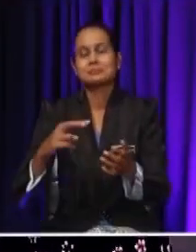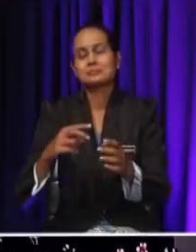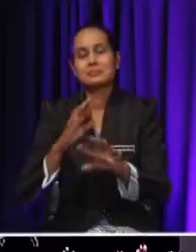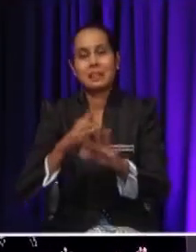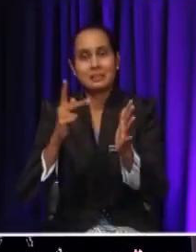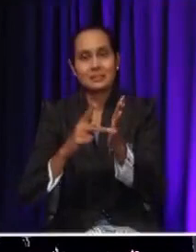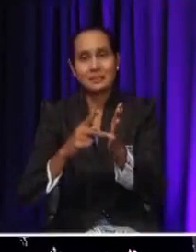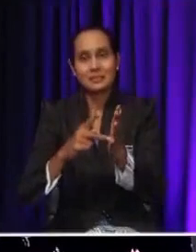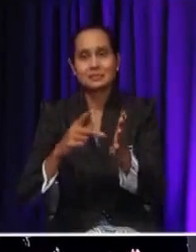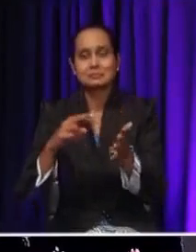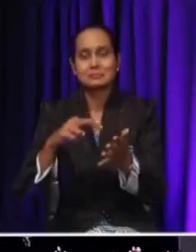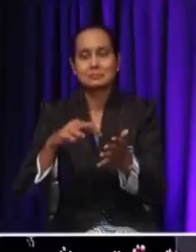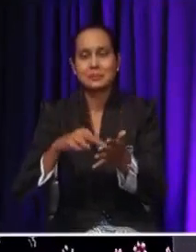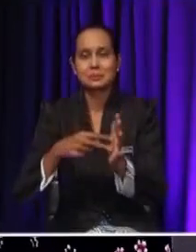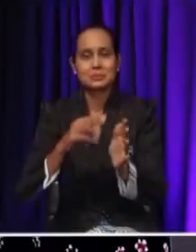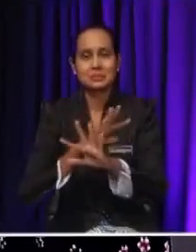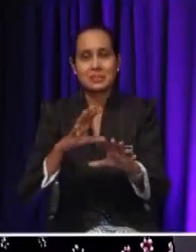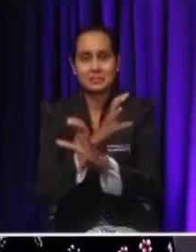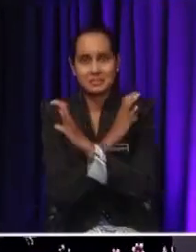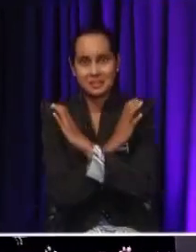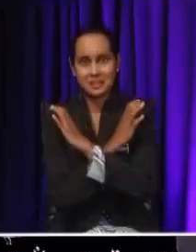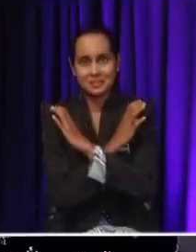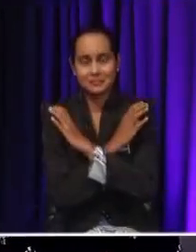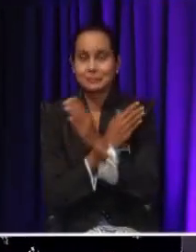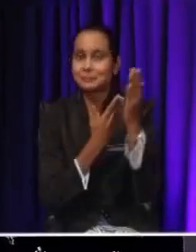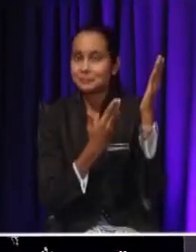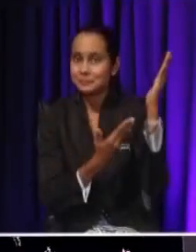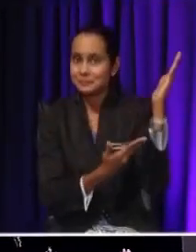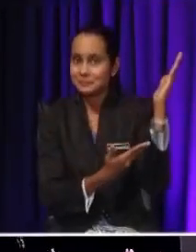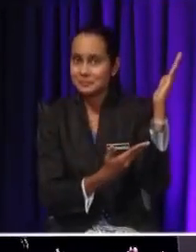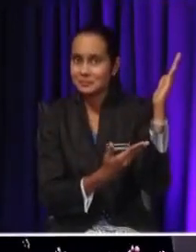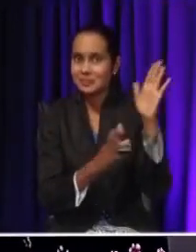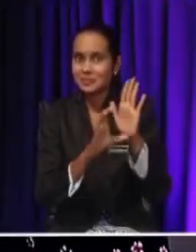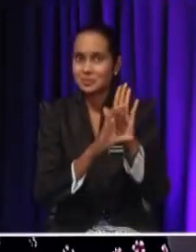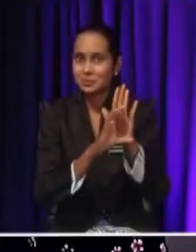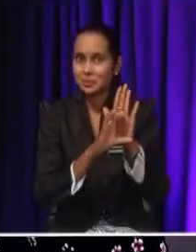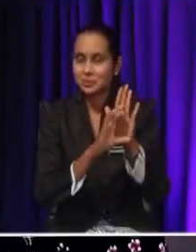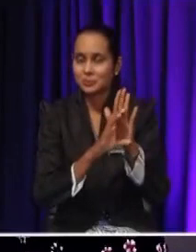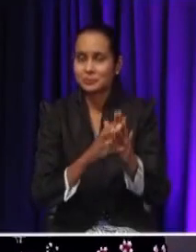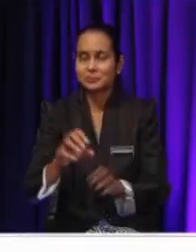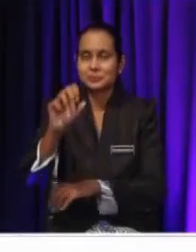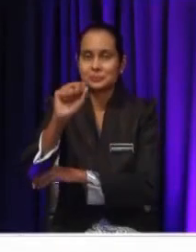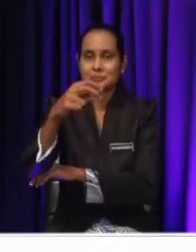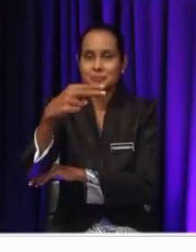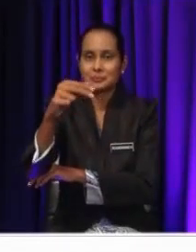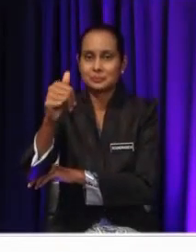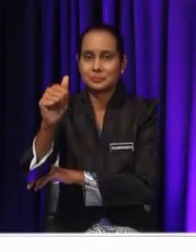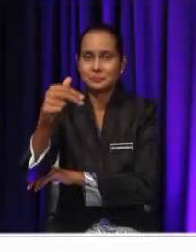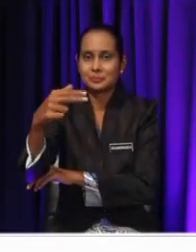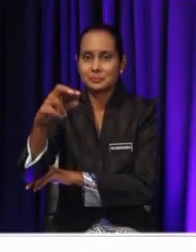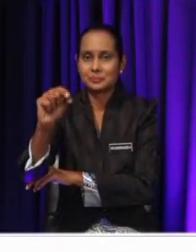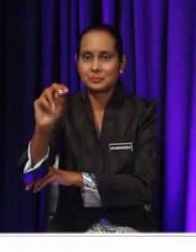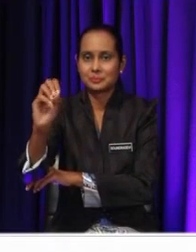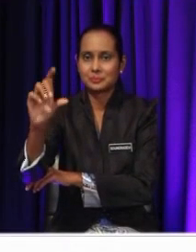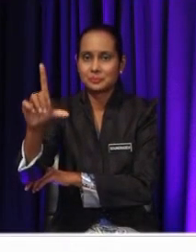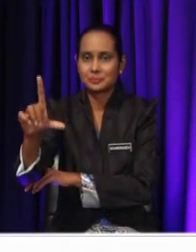sastrawan negara kita ialah Inilah dia yaitu yang pertama kita tengok syahnazah yang kedua